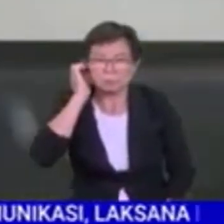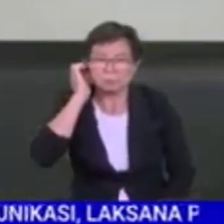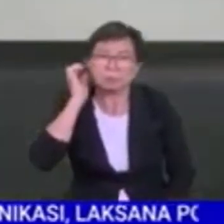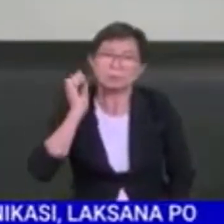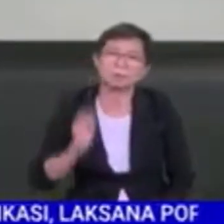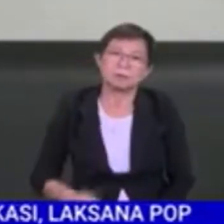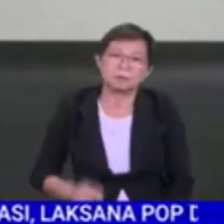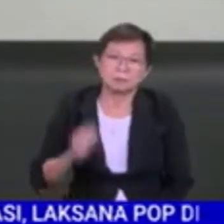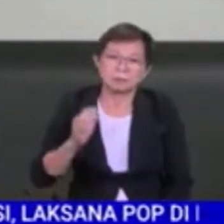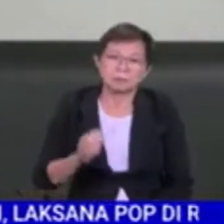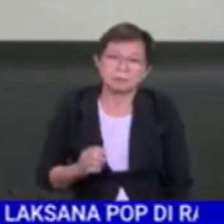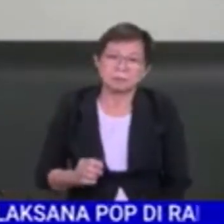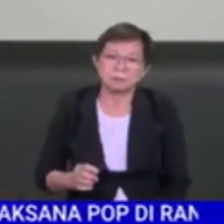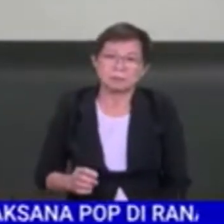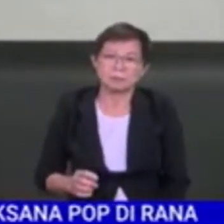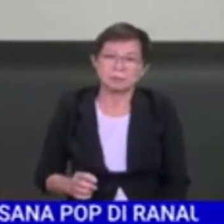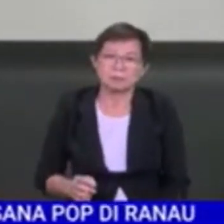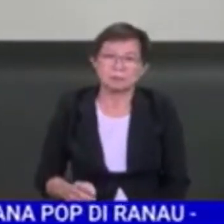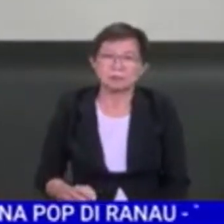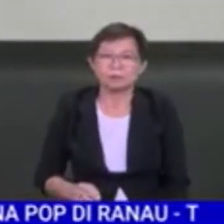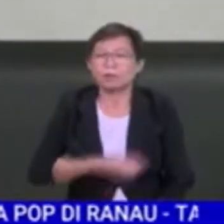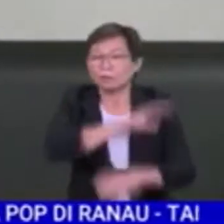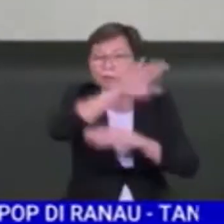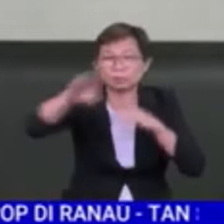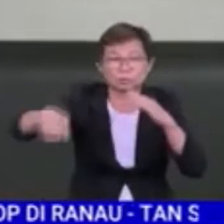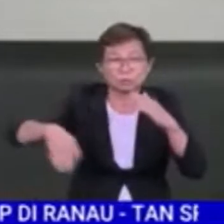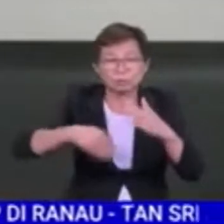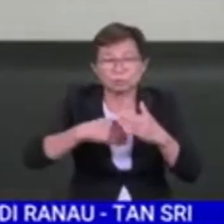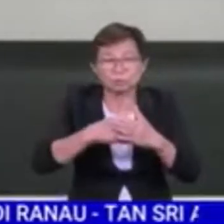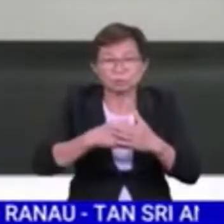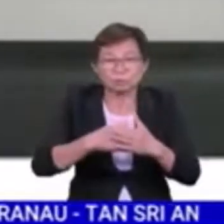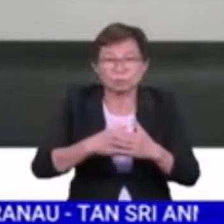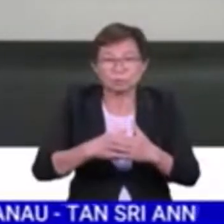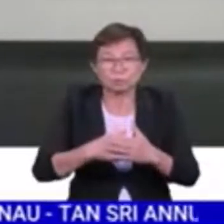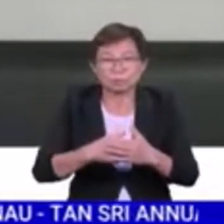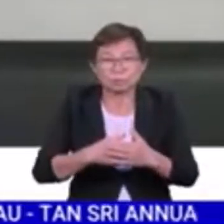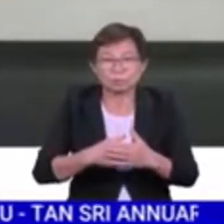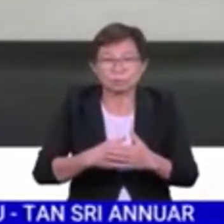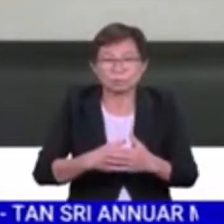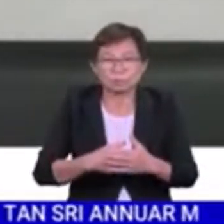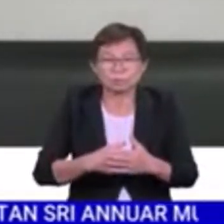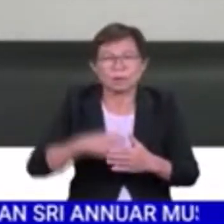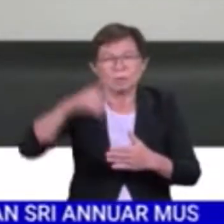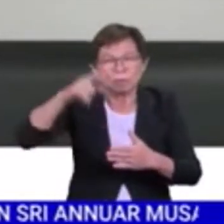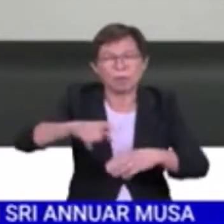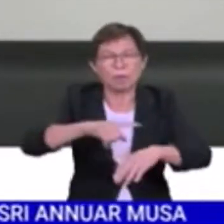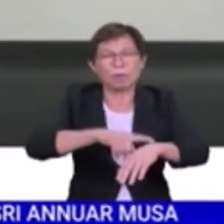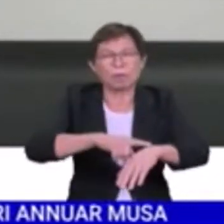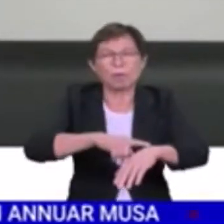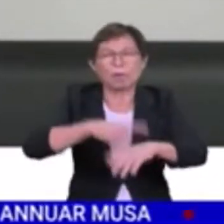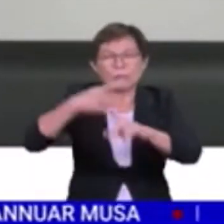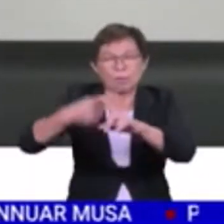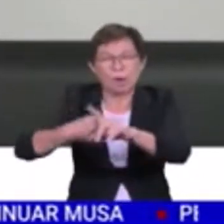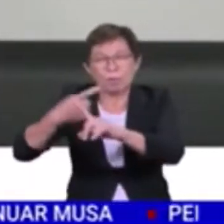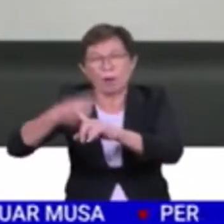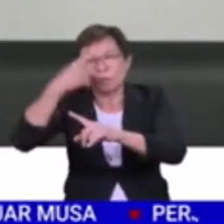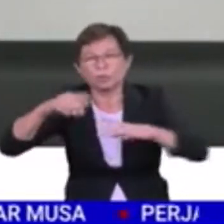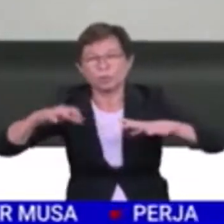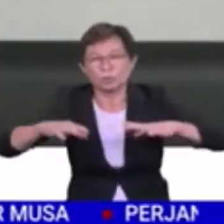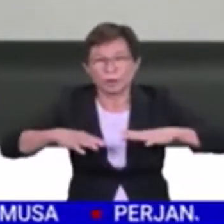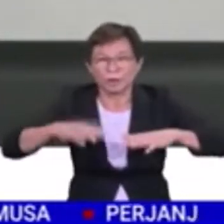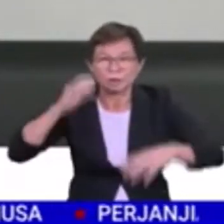Mereka yang hari ini rata-rata 4 dan hampir 5 bulan tanpa bayaran. Cuma kami baru menerima bayaran sebaru